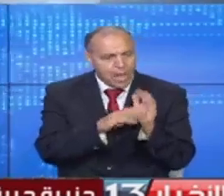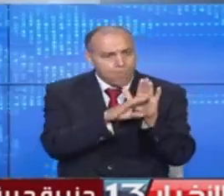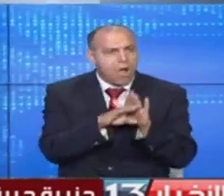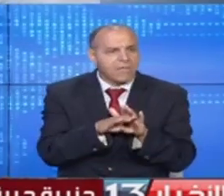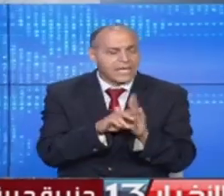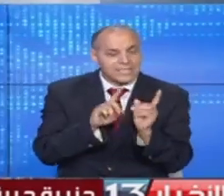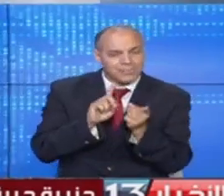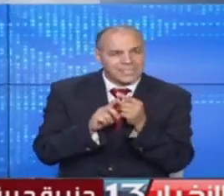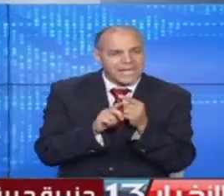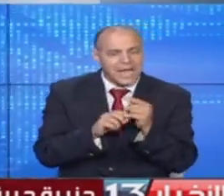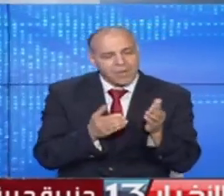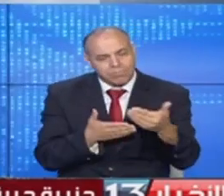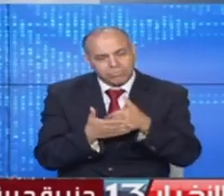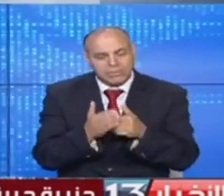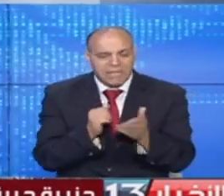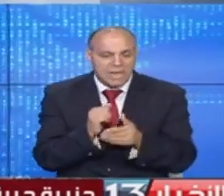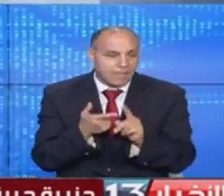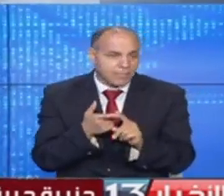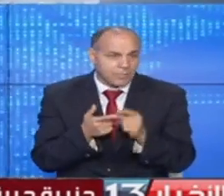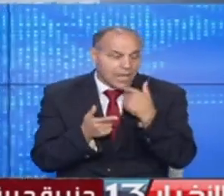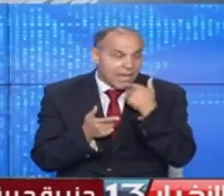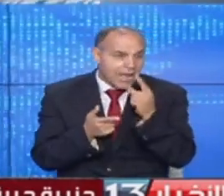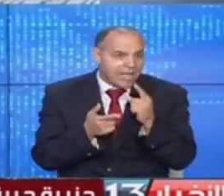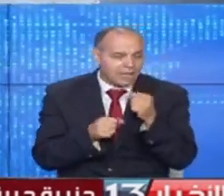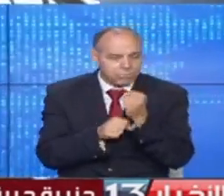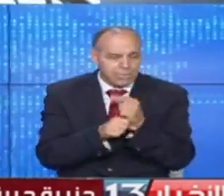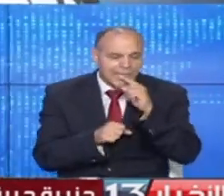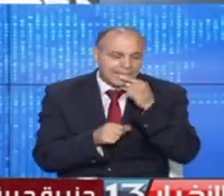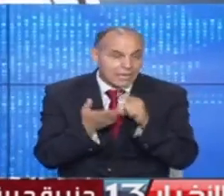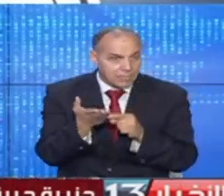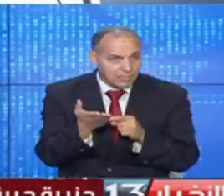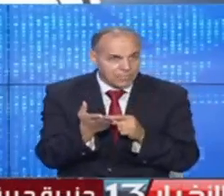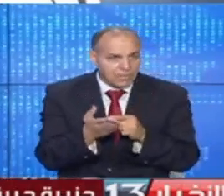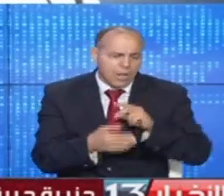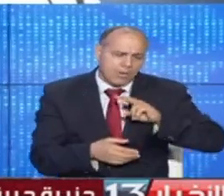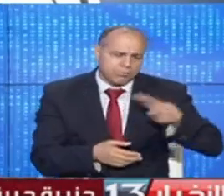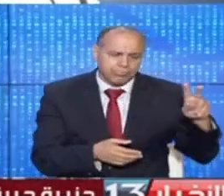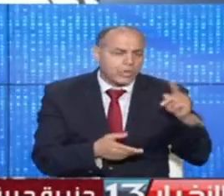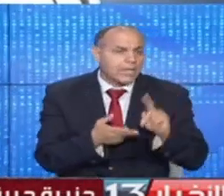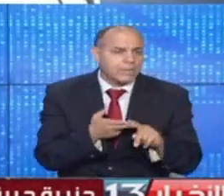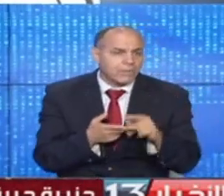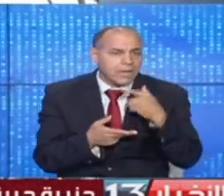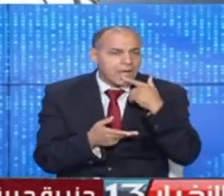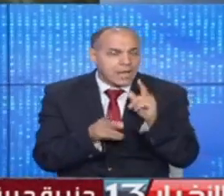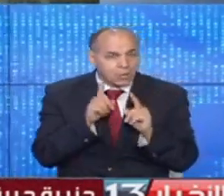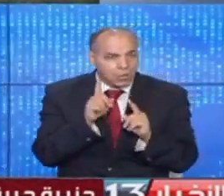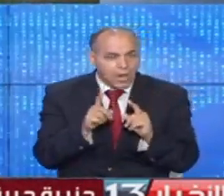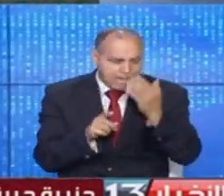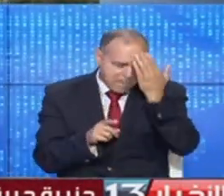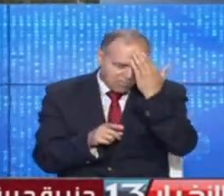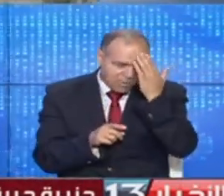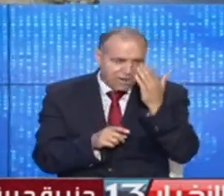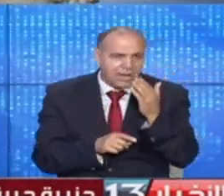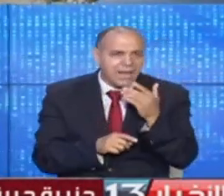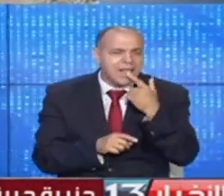على خصوصيات الجزيره الفلاحيه منها انتاج التمور بانواع مختلفه ولاسيما ما يعرف